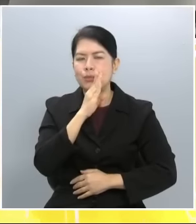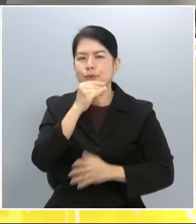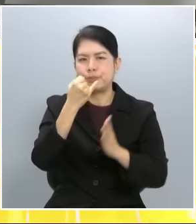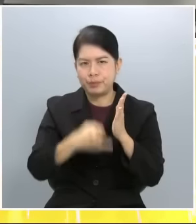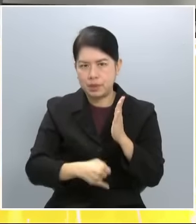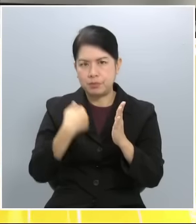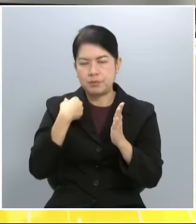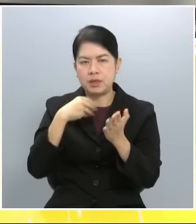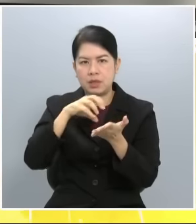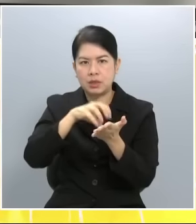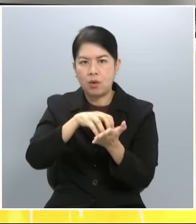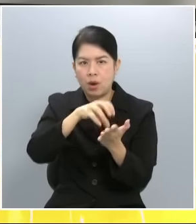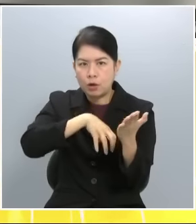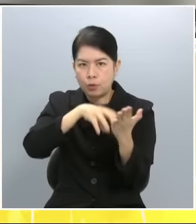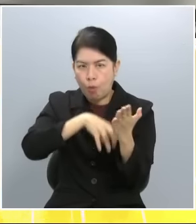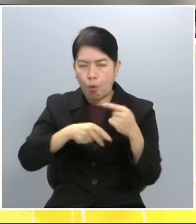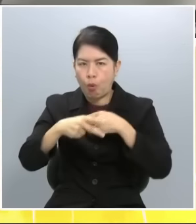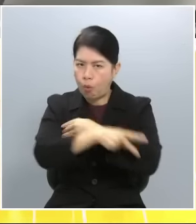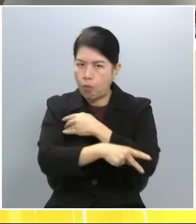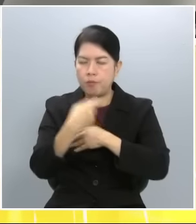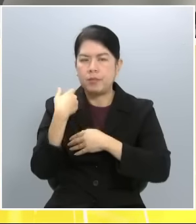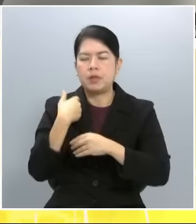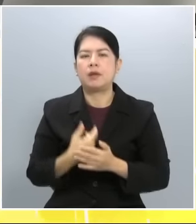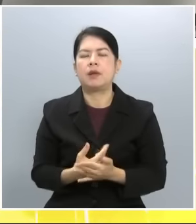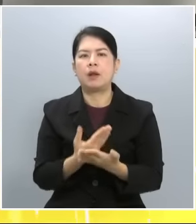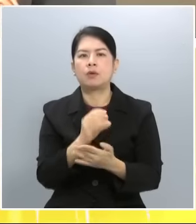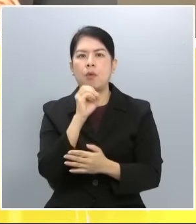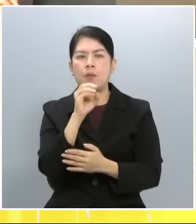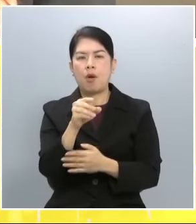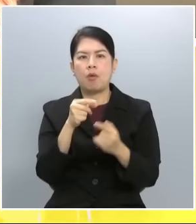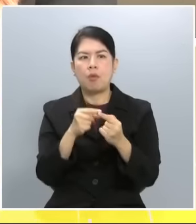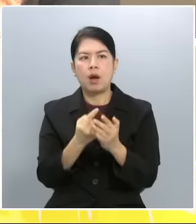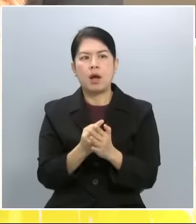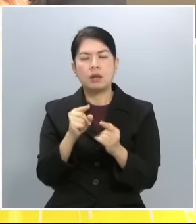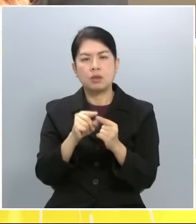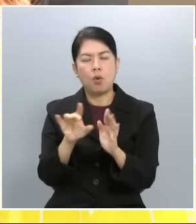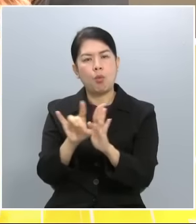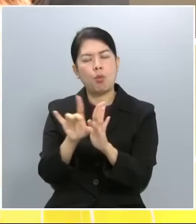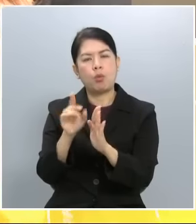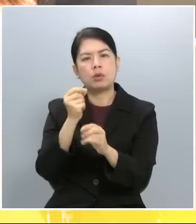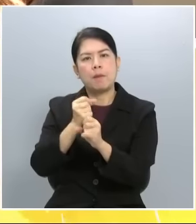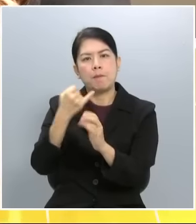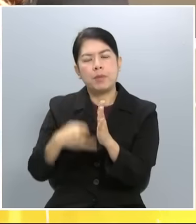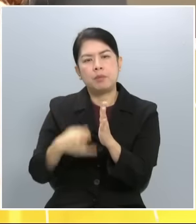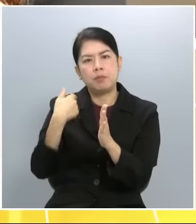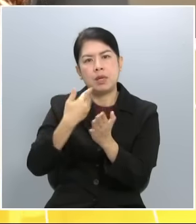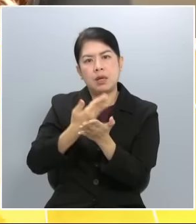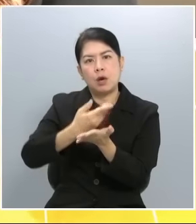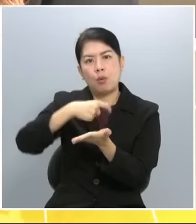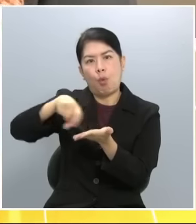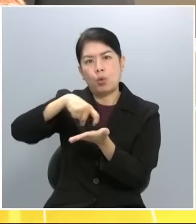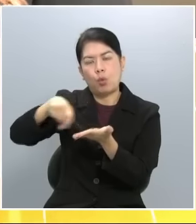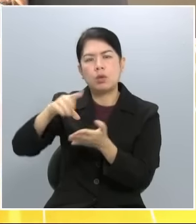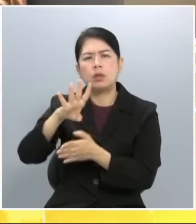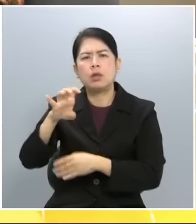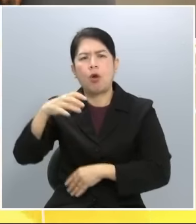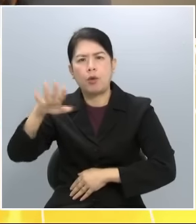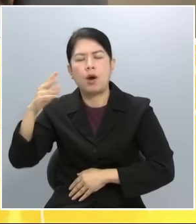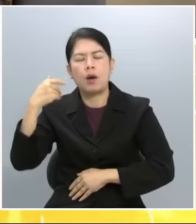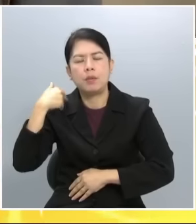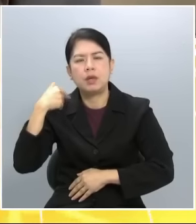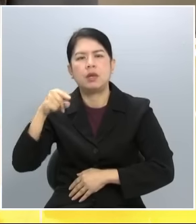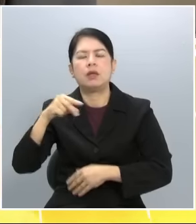ณะเดียวกันที่ไปพูดจากันต่อว่า400กว่ากรรมคูณจำนวนครั้งกับโทษอาจจะเป็นพันกว่